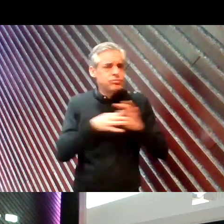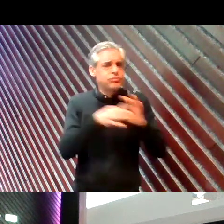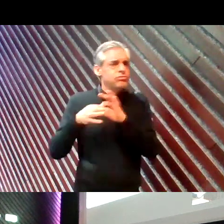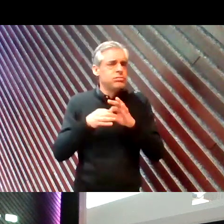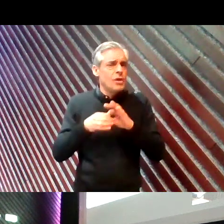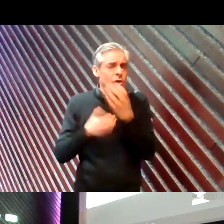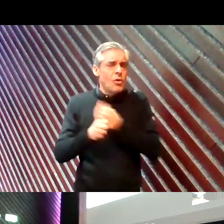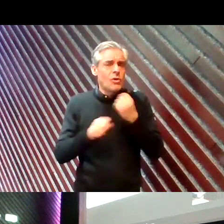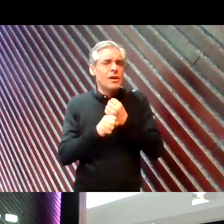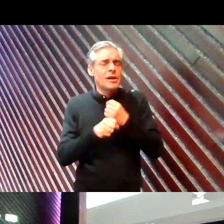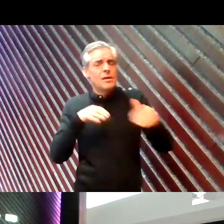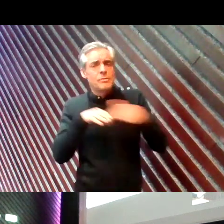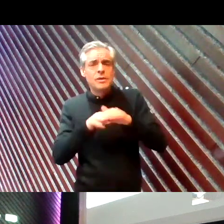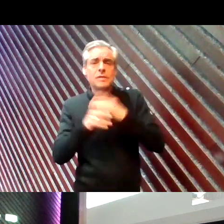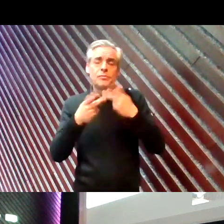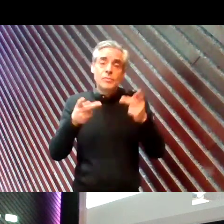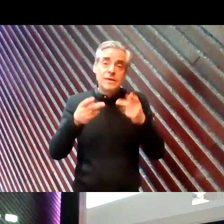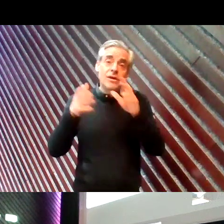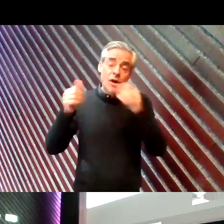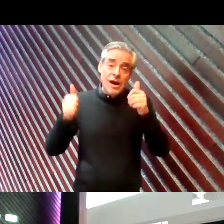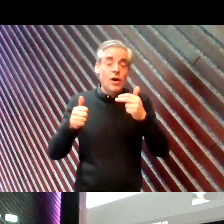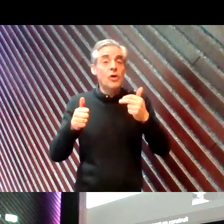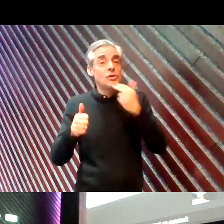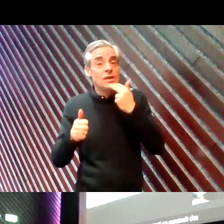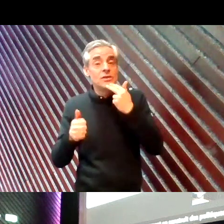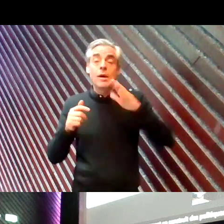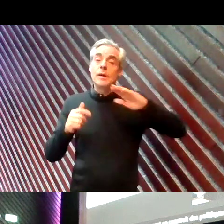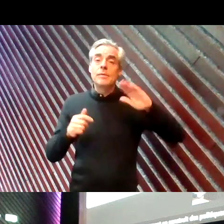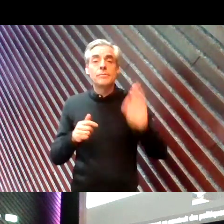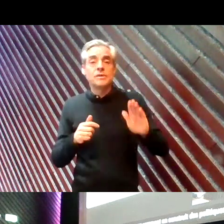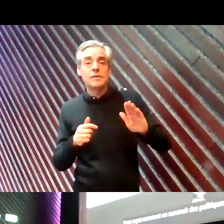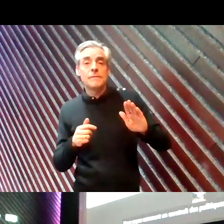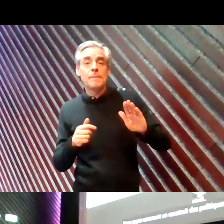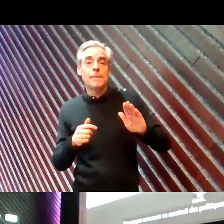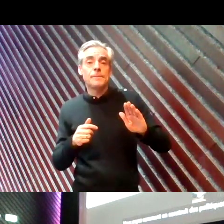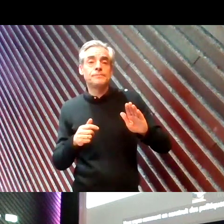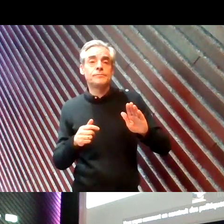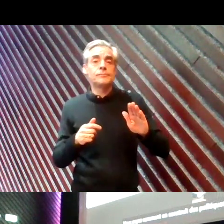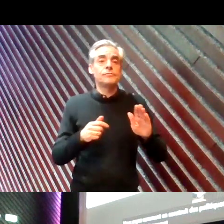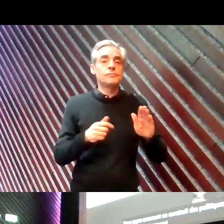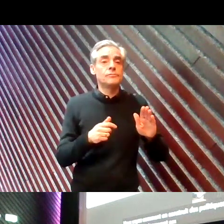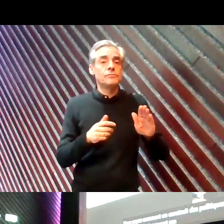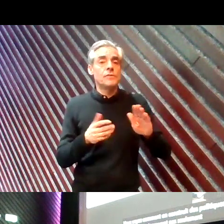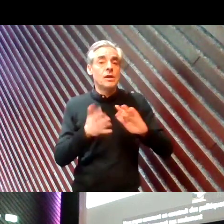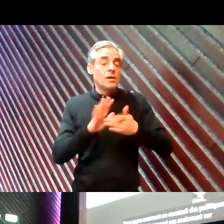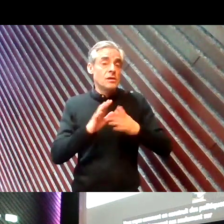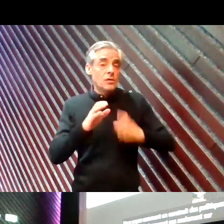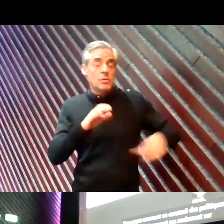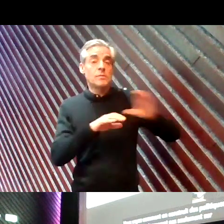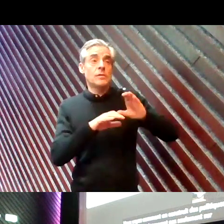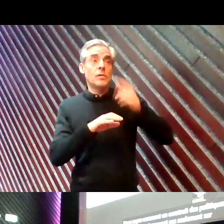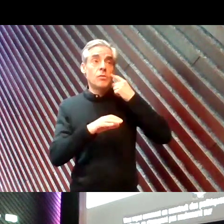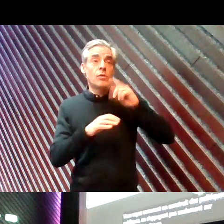définitive, on construit aussi les politiques publiques en s'appuyant, mais en ne s'appuyant pas seulement sur l'engagement d'un citoyen. Mais c'est complémentaire